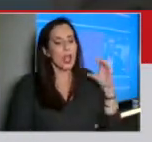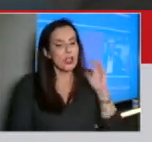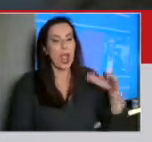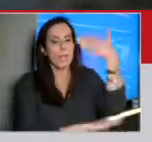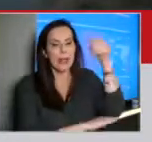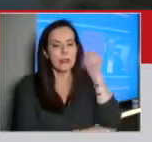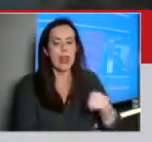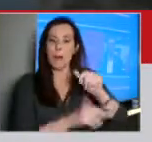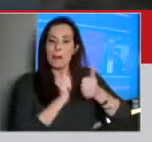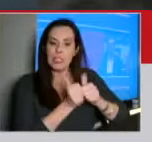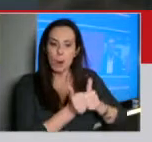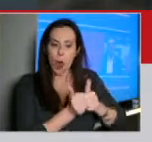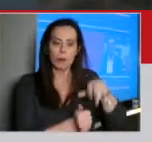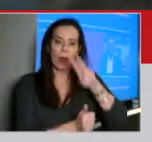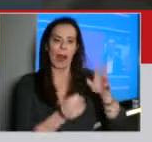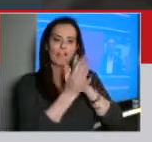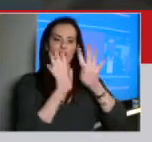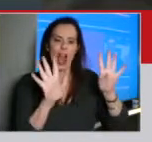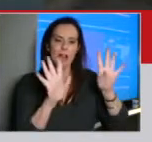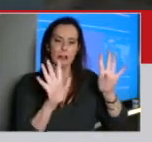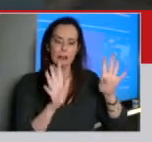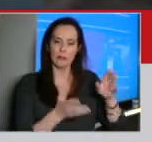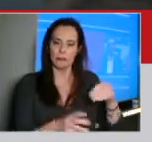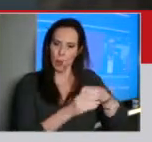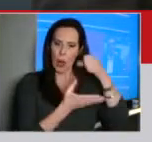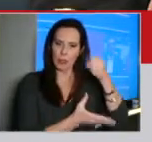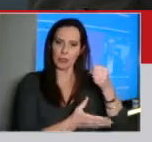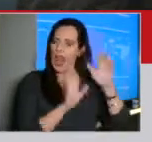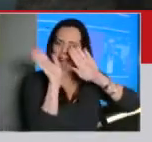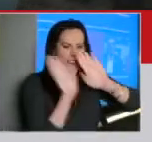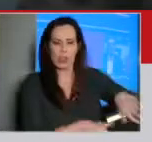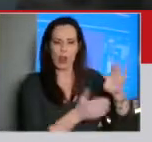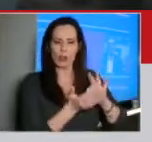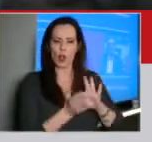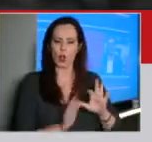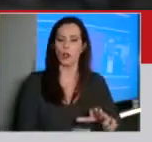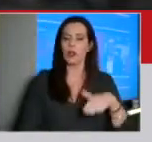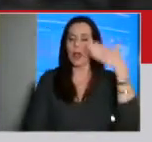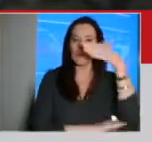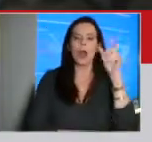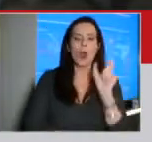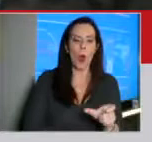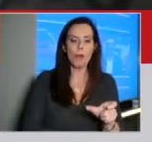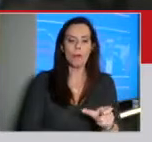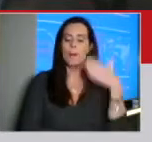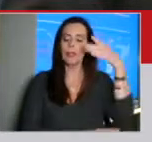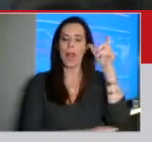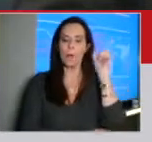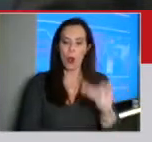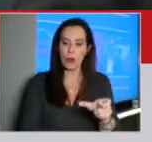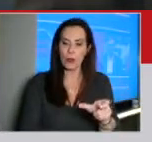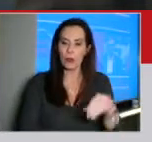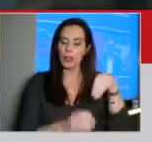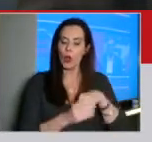מדינת ישראל בספורט ב-2019 במסגרת התקציב? עזוב את הטוטו. המדינה מחויבת, בתור